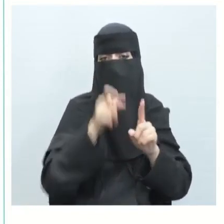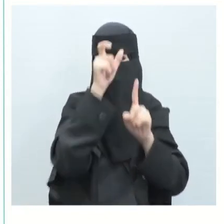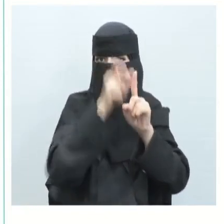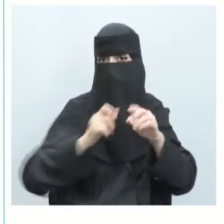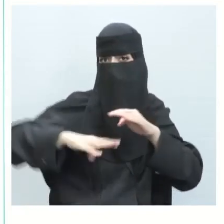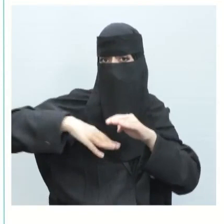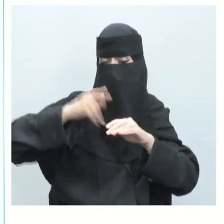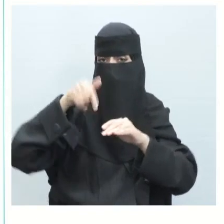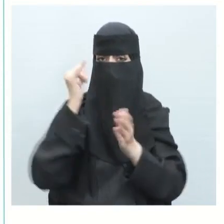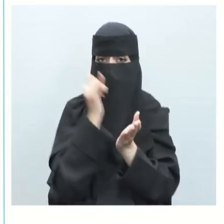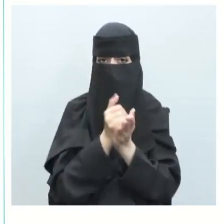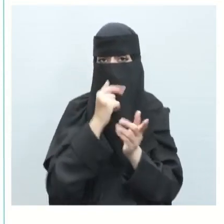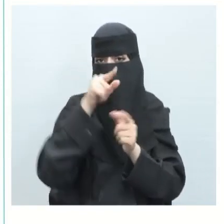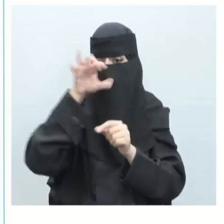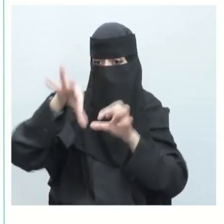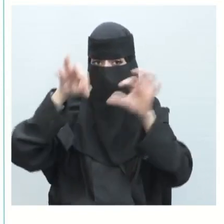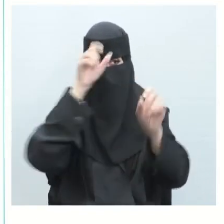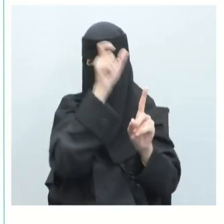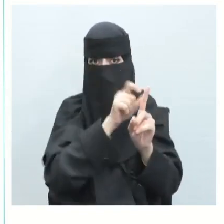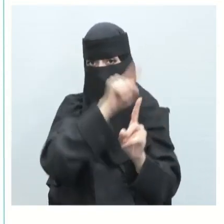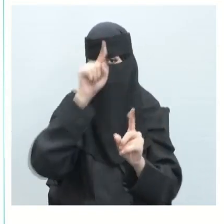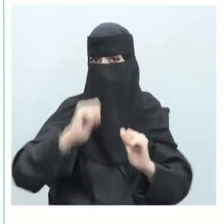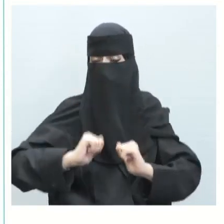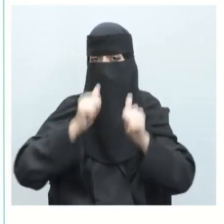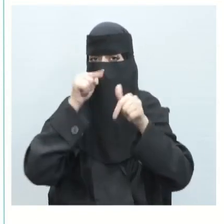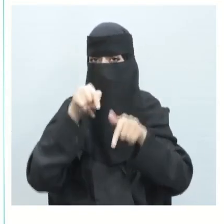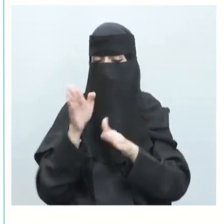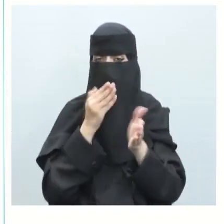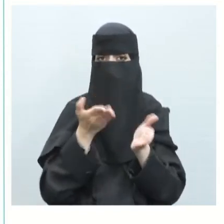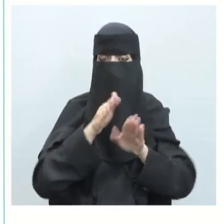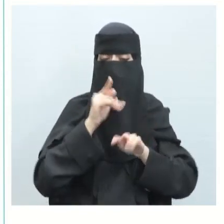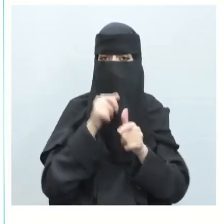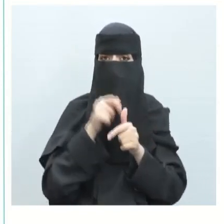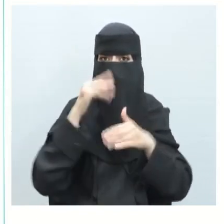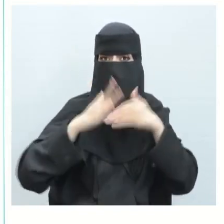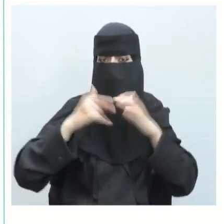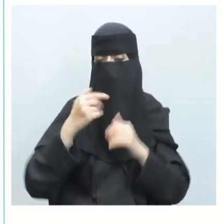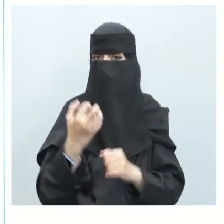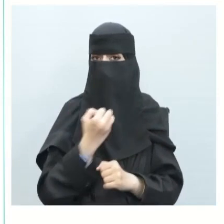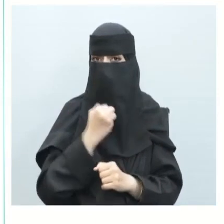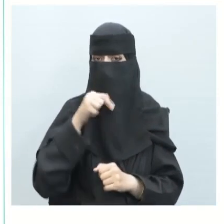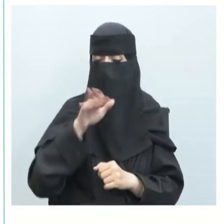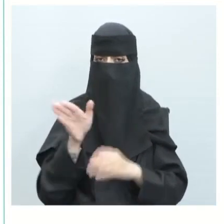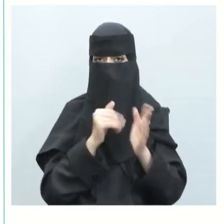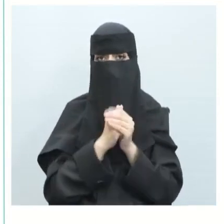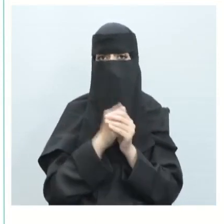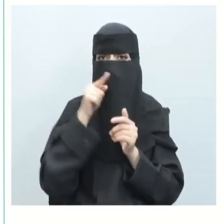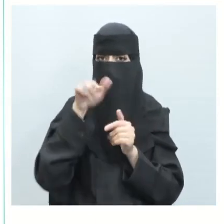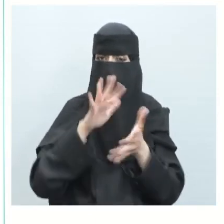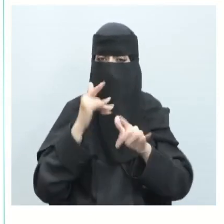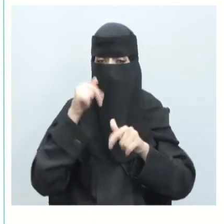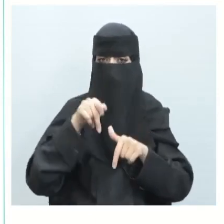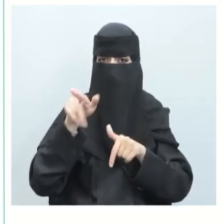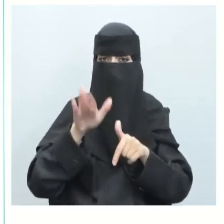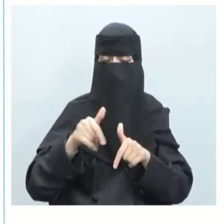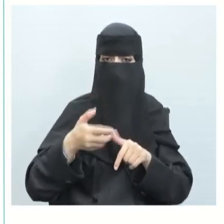اسناد العمل على النحو الافضل حينما يعرف رغباتهم قدراتهم وايضا المهارات التي يتمتعون بها وقد يكون ذلك